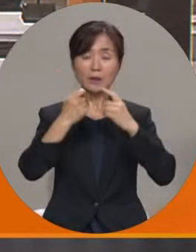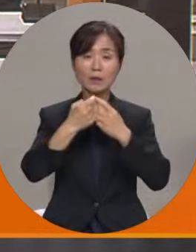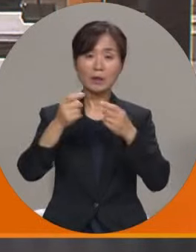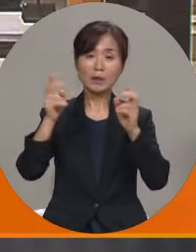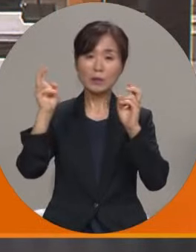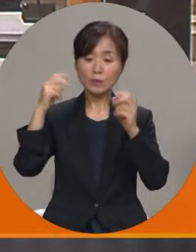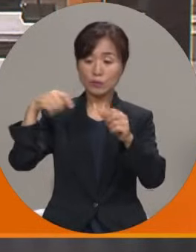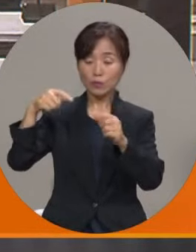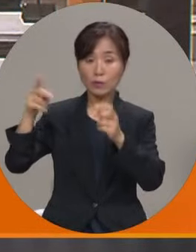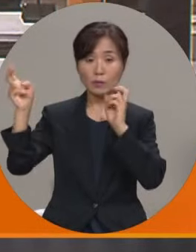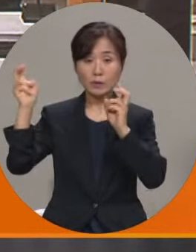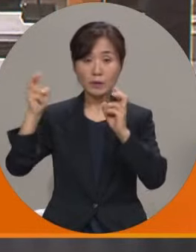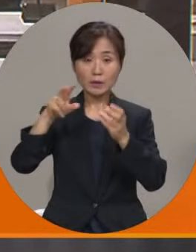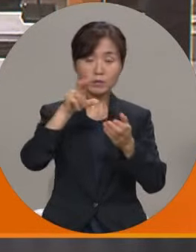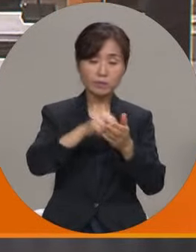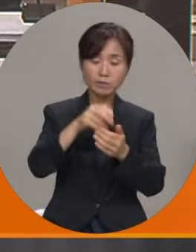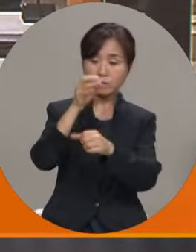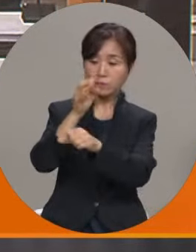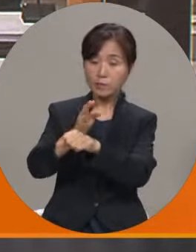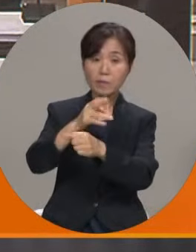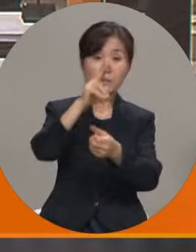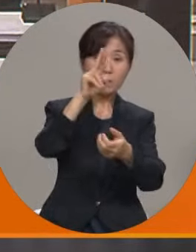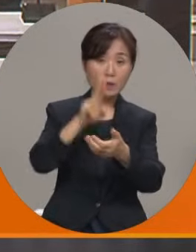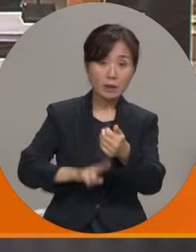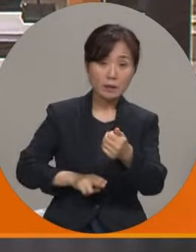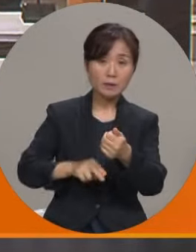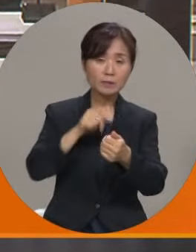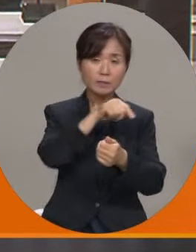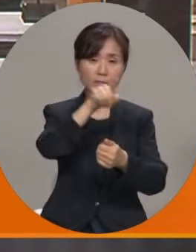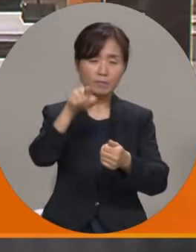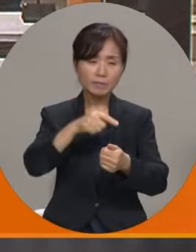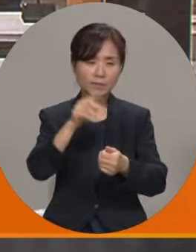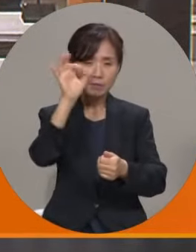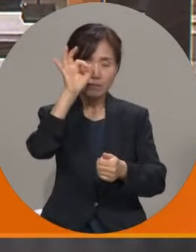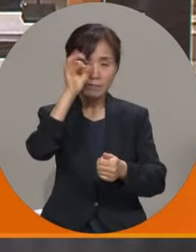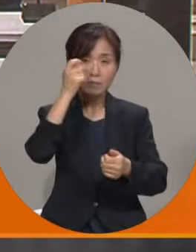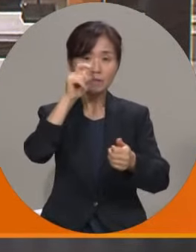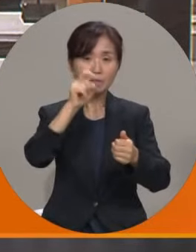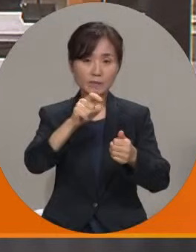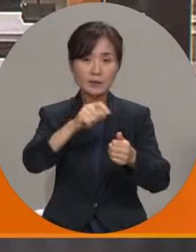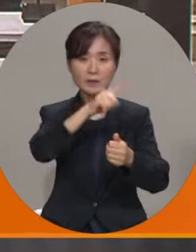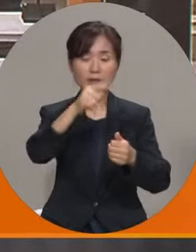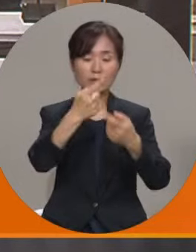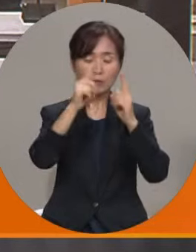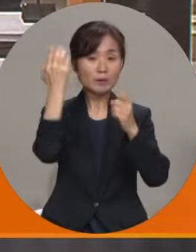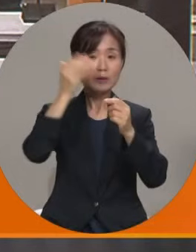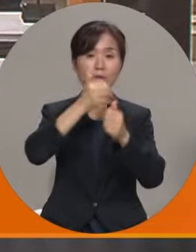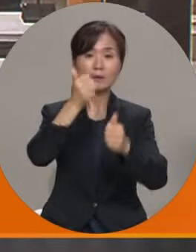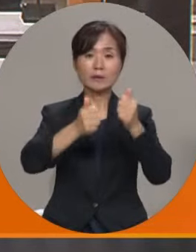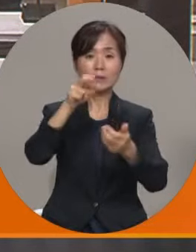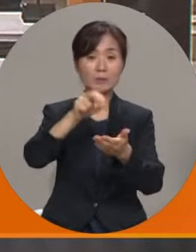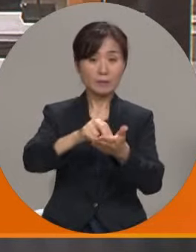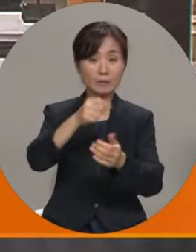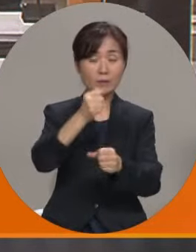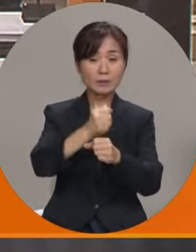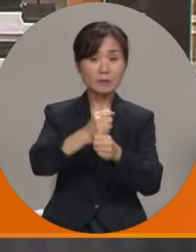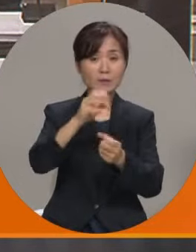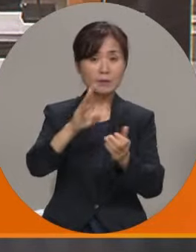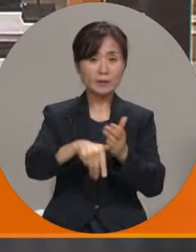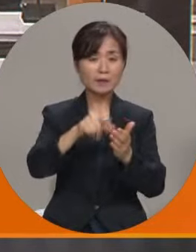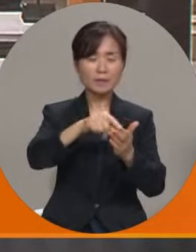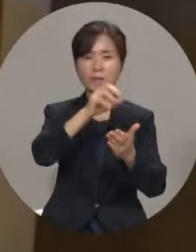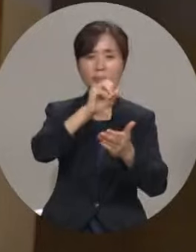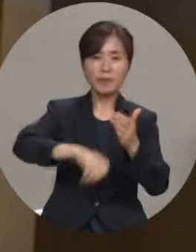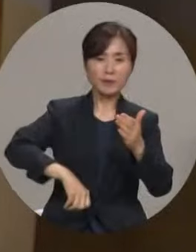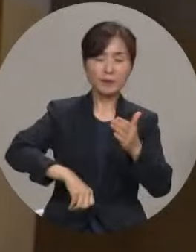사고 판 교사를 수능 출제해서 원천 배제할 대책을 마련하기로 했습니다 이상미 기자가 보도합니다